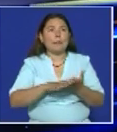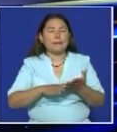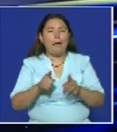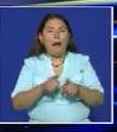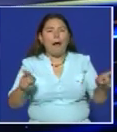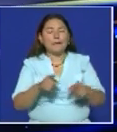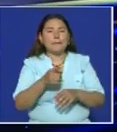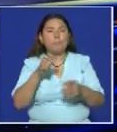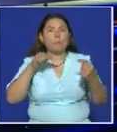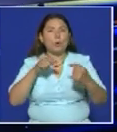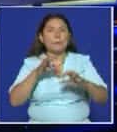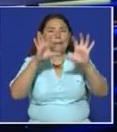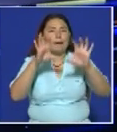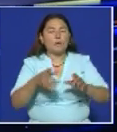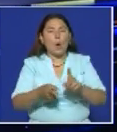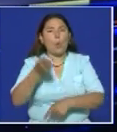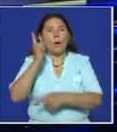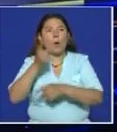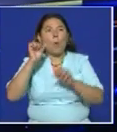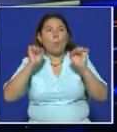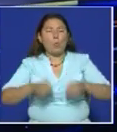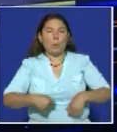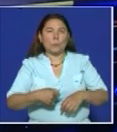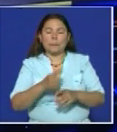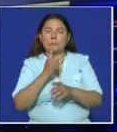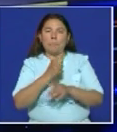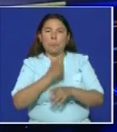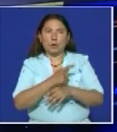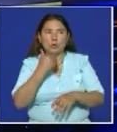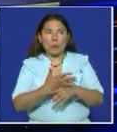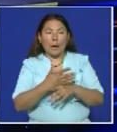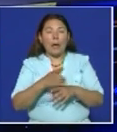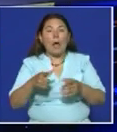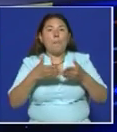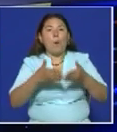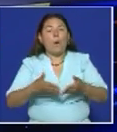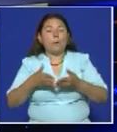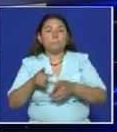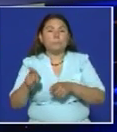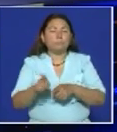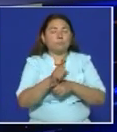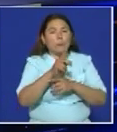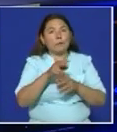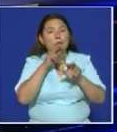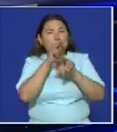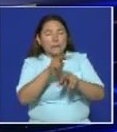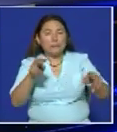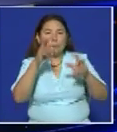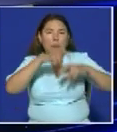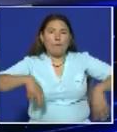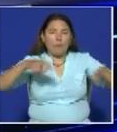аясында браконьерлік деректердің болуы мүмкін жерлерде мобильді рейдтік топтар тексеріс жүргізіп, су маржанына заңсыз